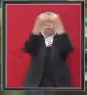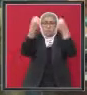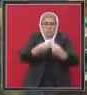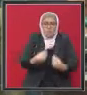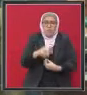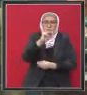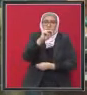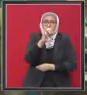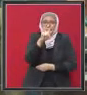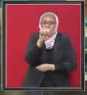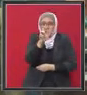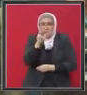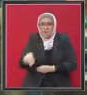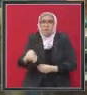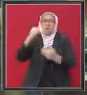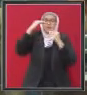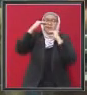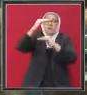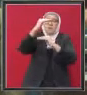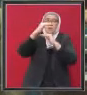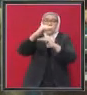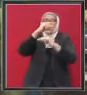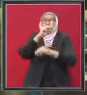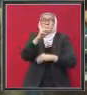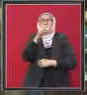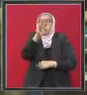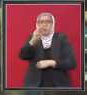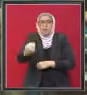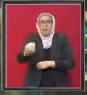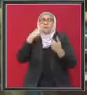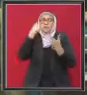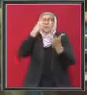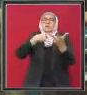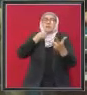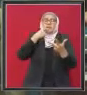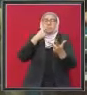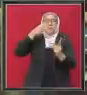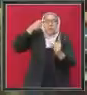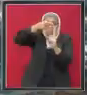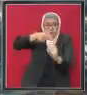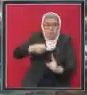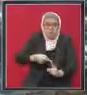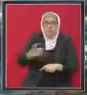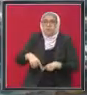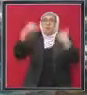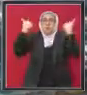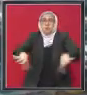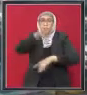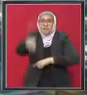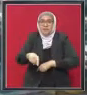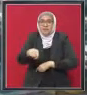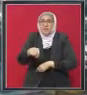Jumlah moratorium, tempoh moratorium, siapa yang menjadi sasaran? Okey, dah ditanya.